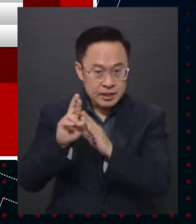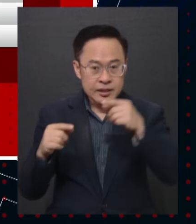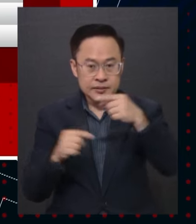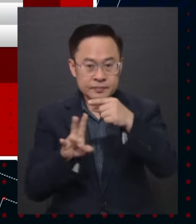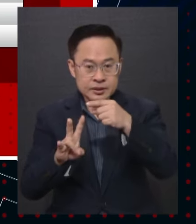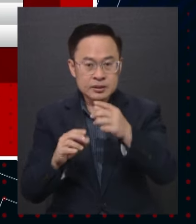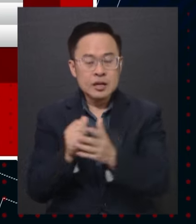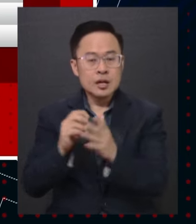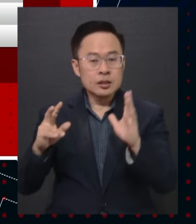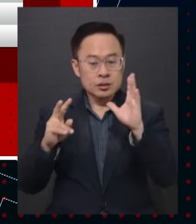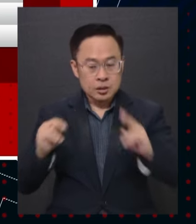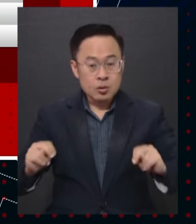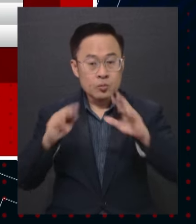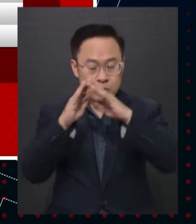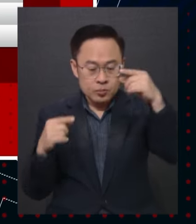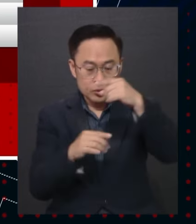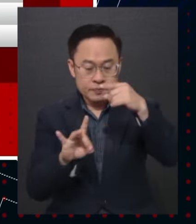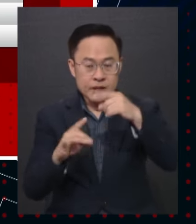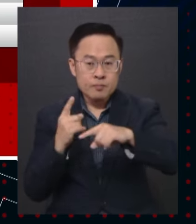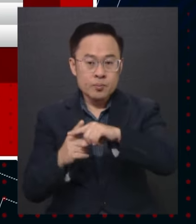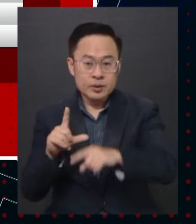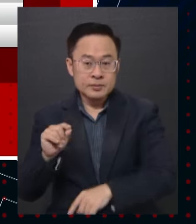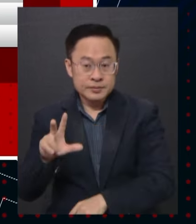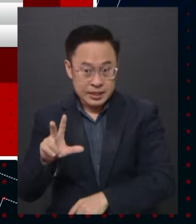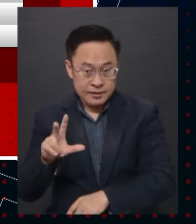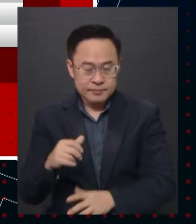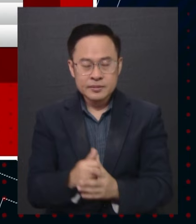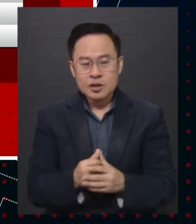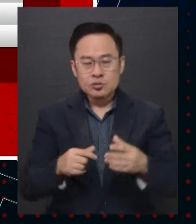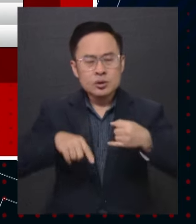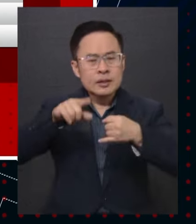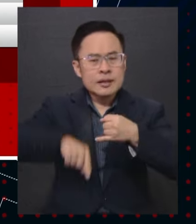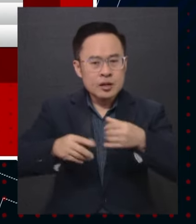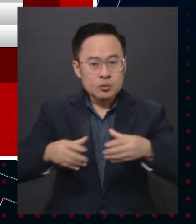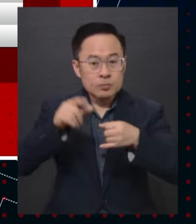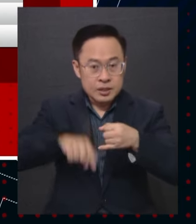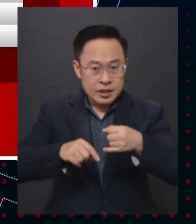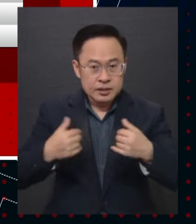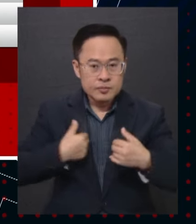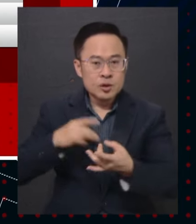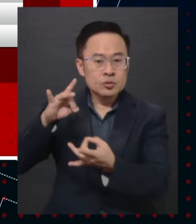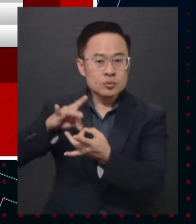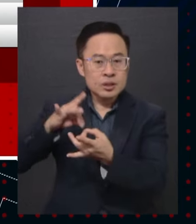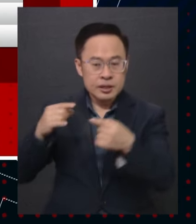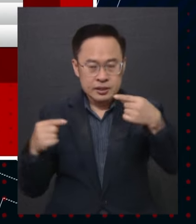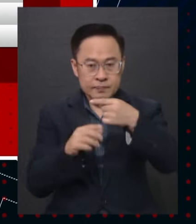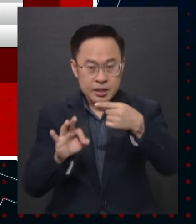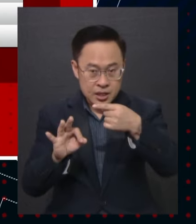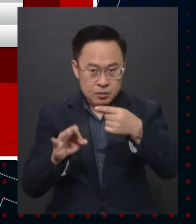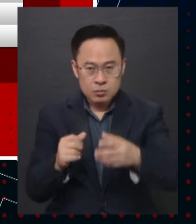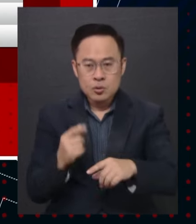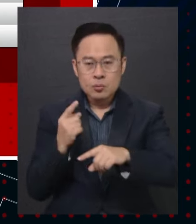8มี23แต้มครึ่งหลังของตารางครับสุโขทัยเก็บ3แต้มได้ก็เป็น23แต้มไล่เรียงลงมาเมือง